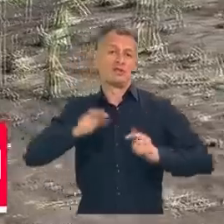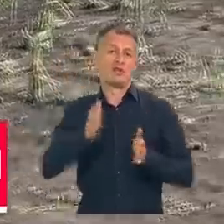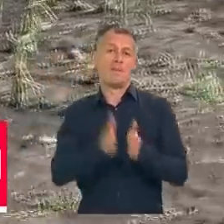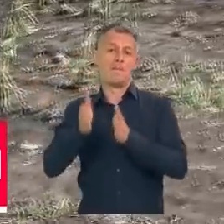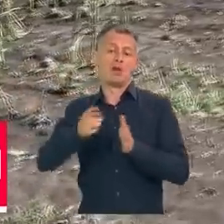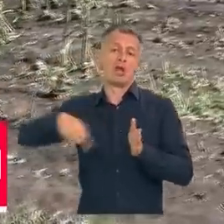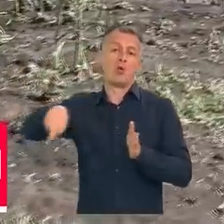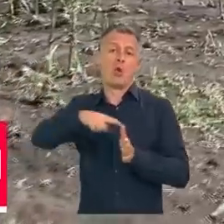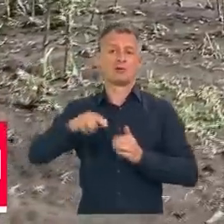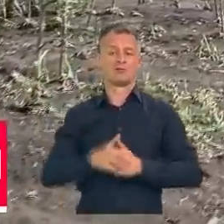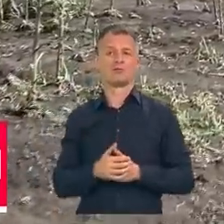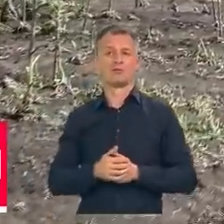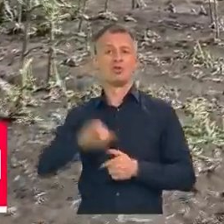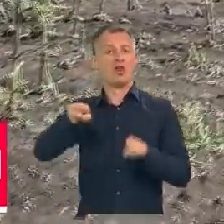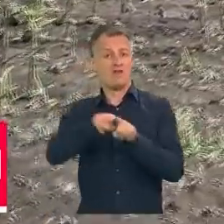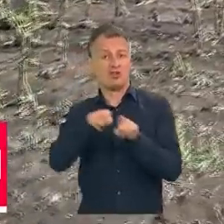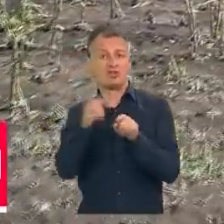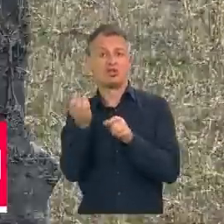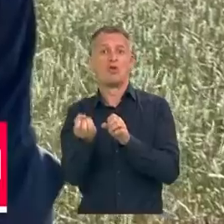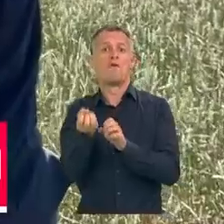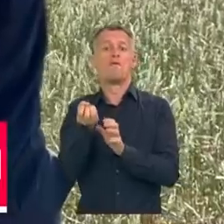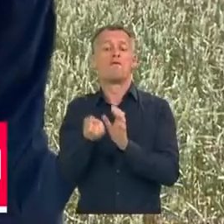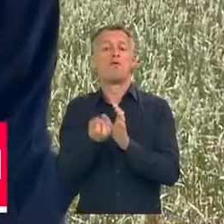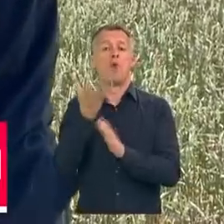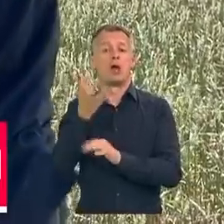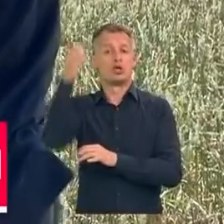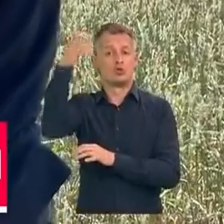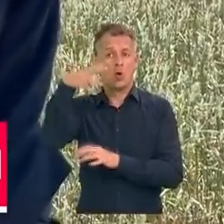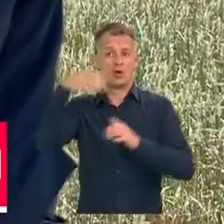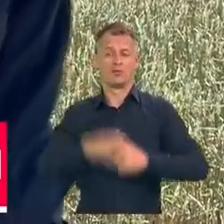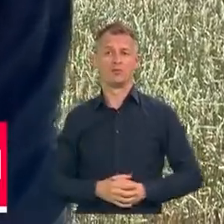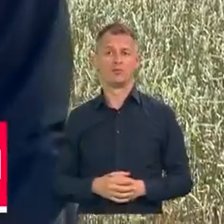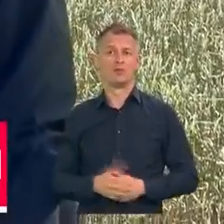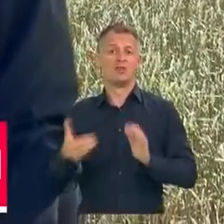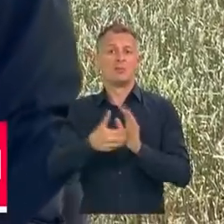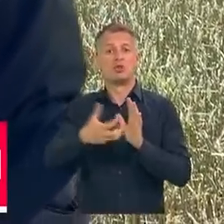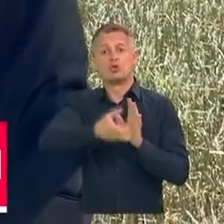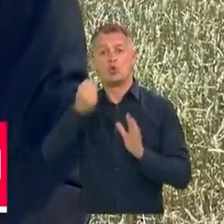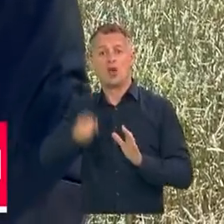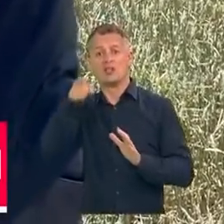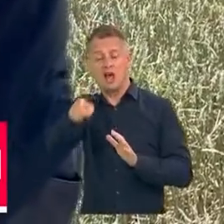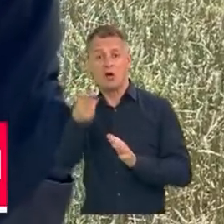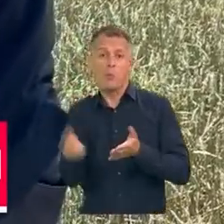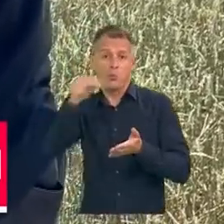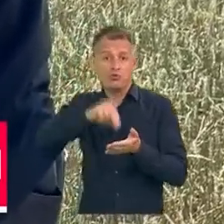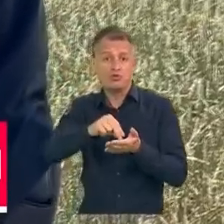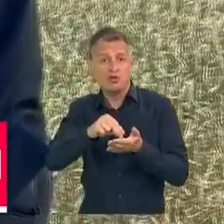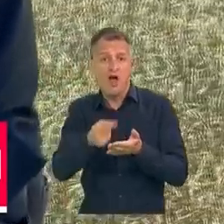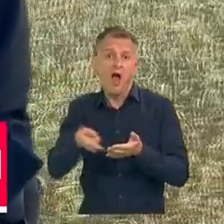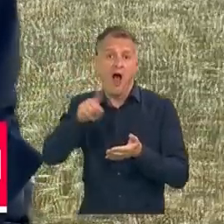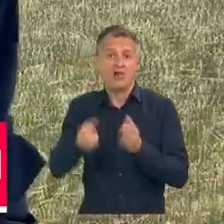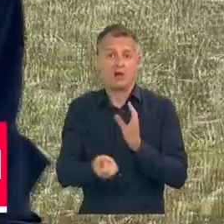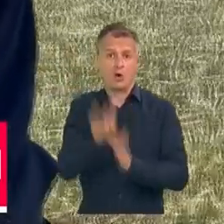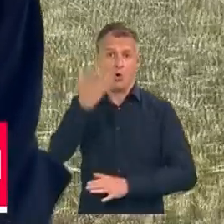floarea soarelui. N-ai cum să recoltezi, deci în condiția în care este acum, decât să eliberezi terenul. Aici e mai multă pierdere,